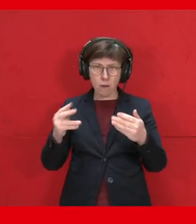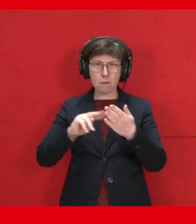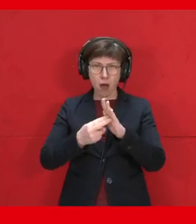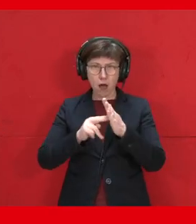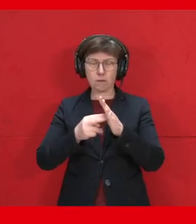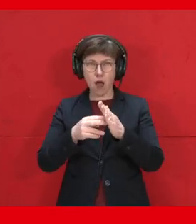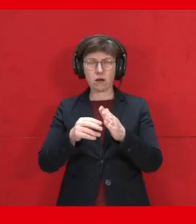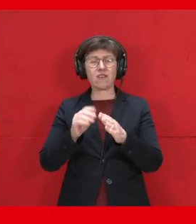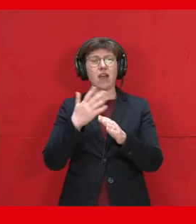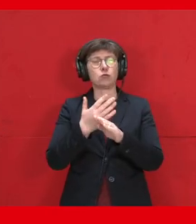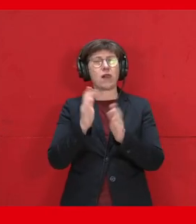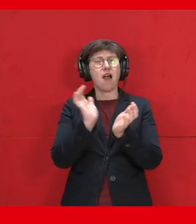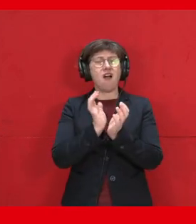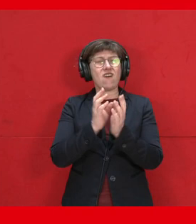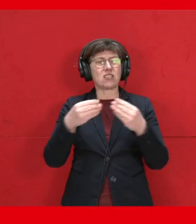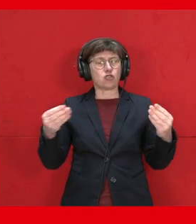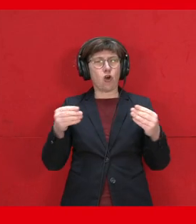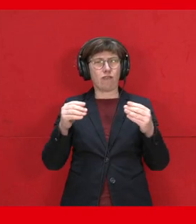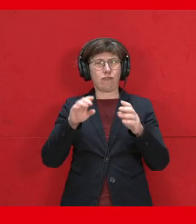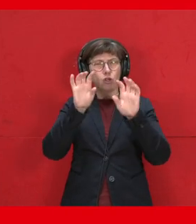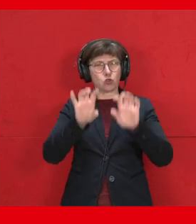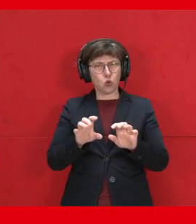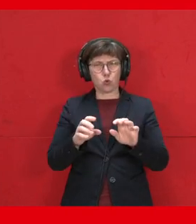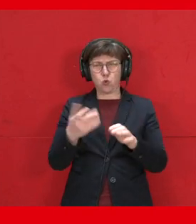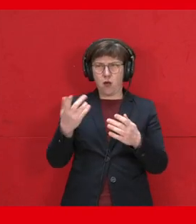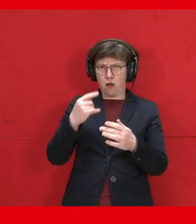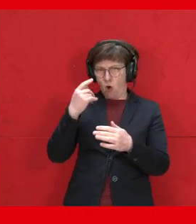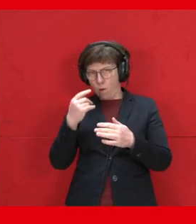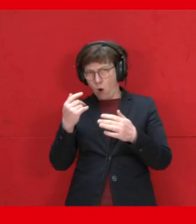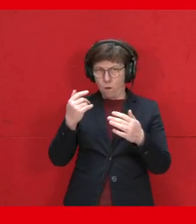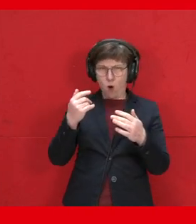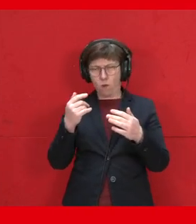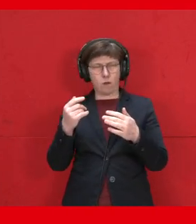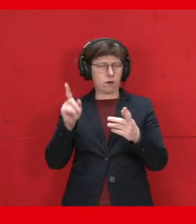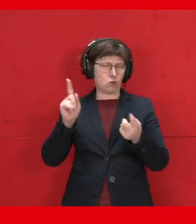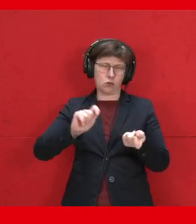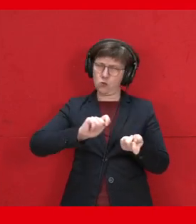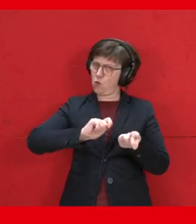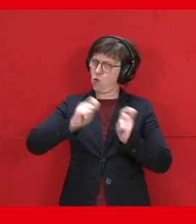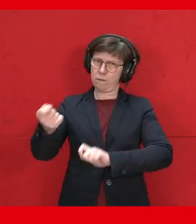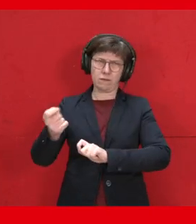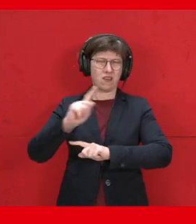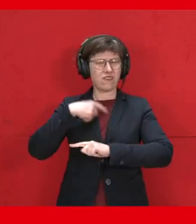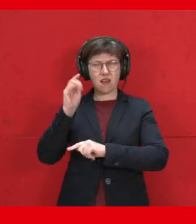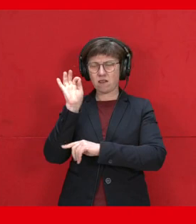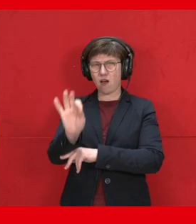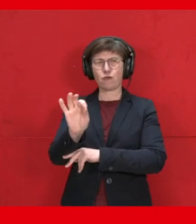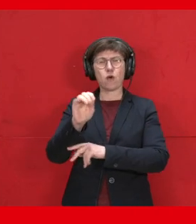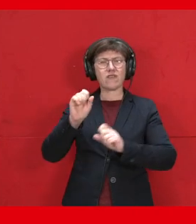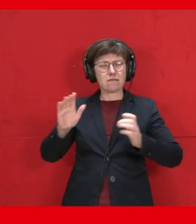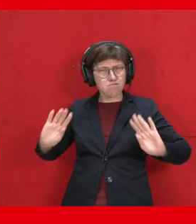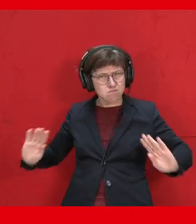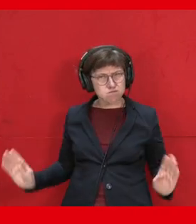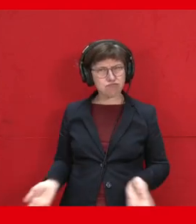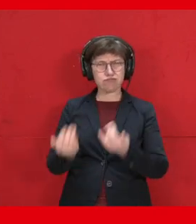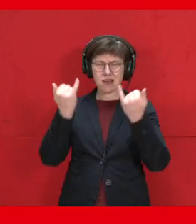wird, was die Wasserstoffinfrastruktur betrifft, dann muss man sich Sorgen machen und das muss sich ändern. Dafür stehen wir, dass es diesen großen Schub